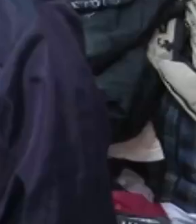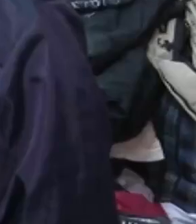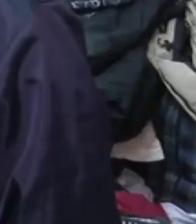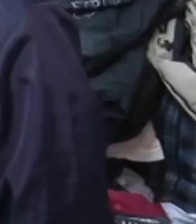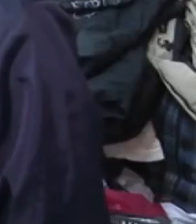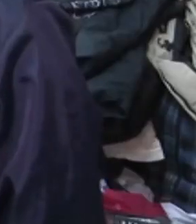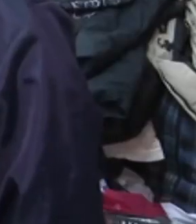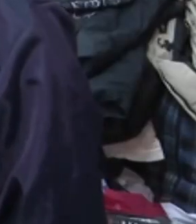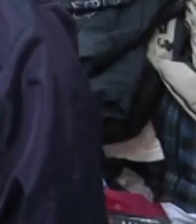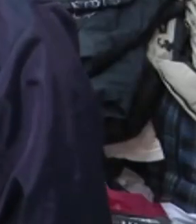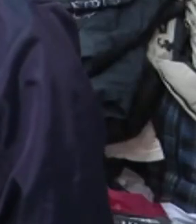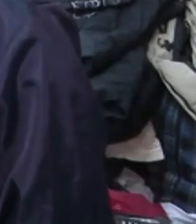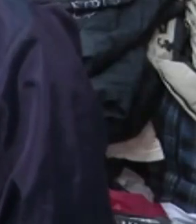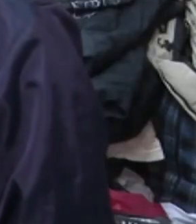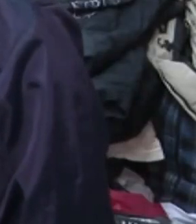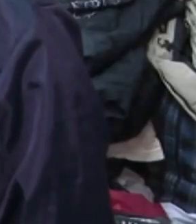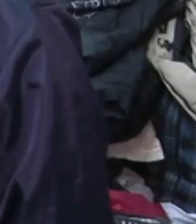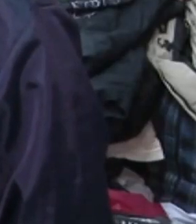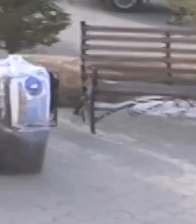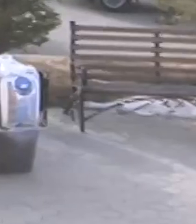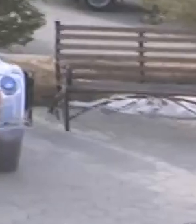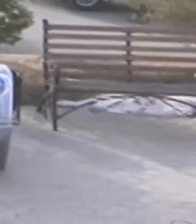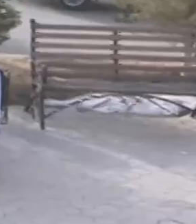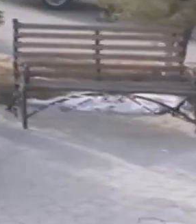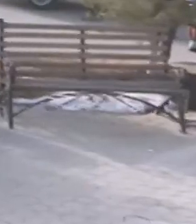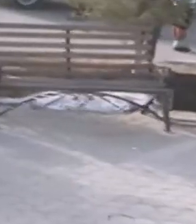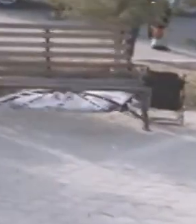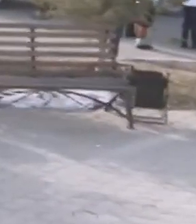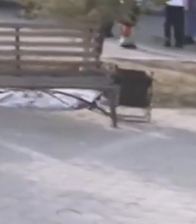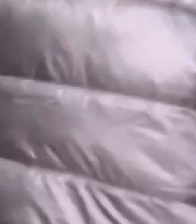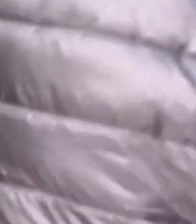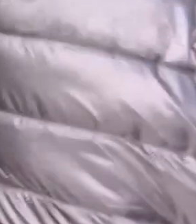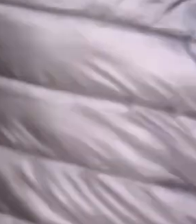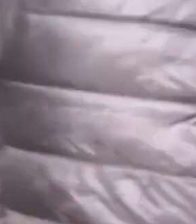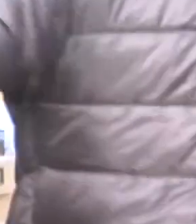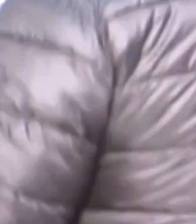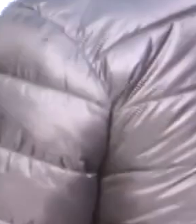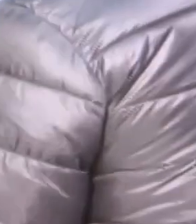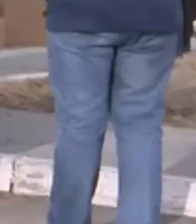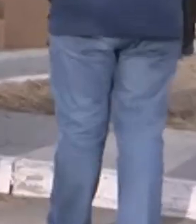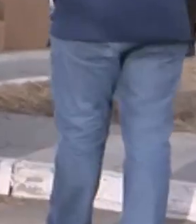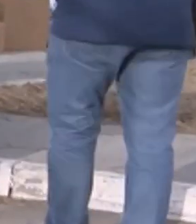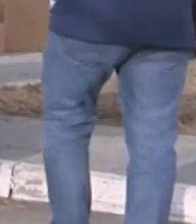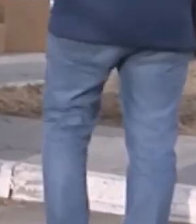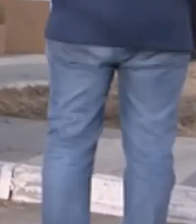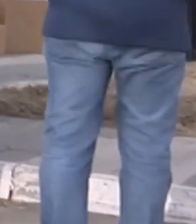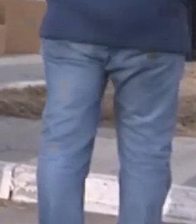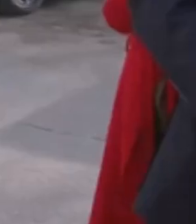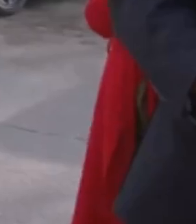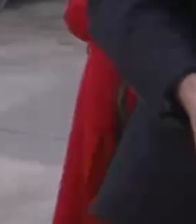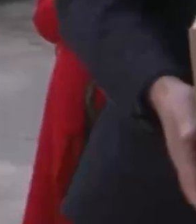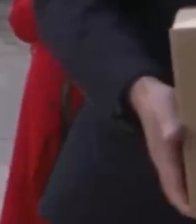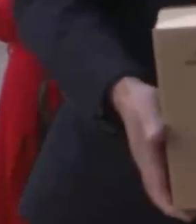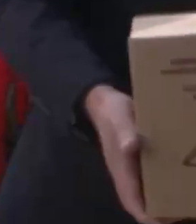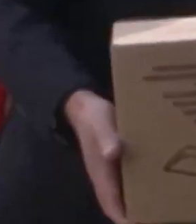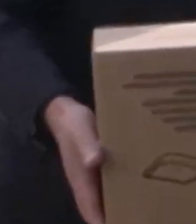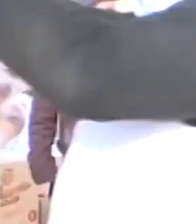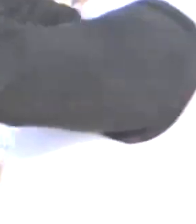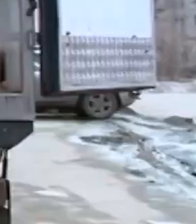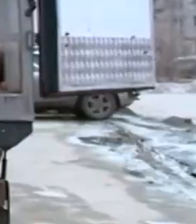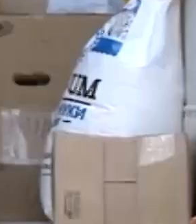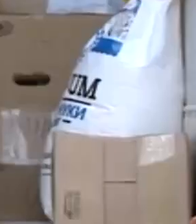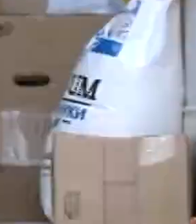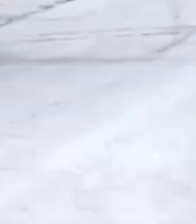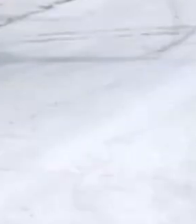Су тасыған аймаққа көбінесе бізде өзінің инициативін білдіретін, мысалы айтатын болса, Қостанай облысында газет жүргізушілері өздері бізге